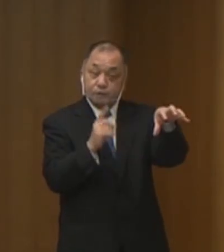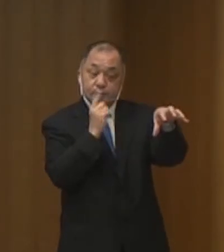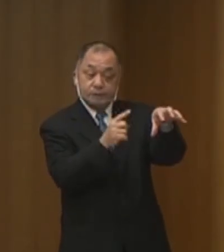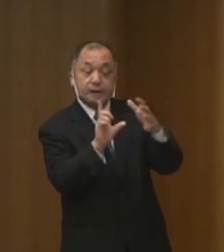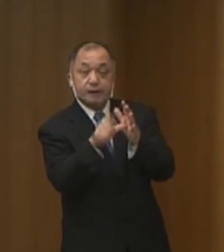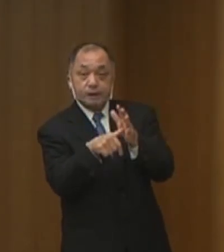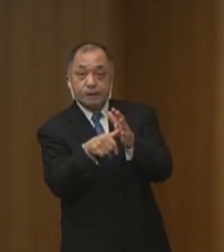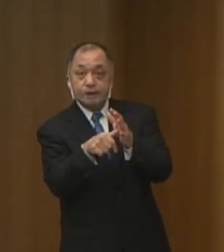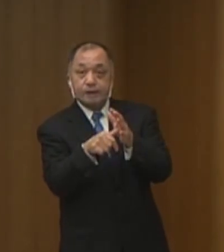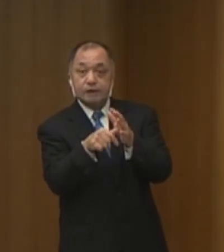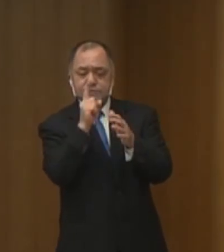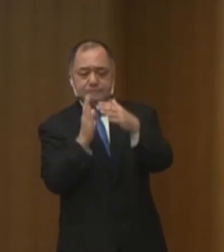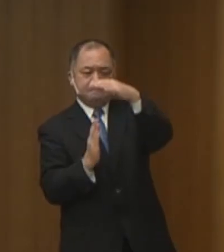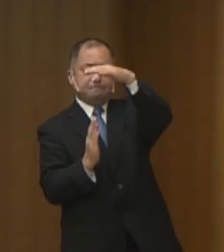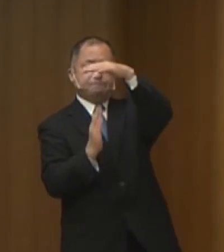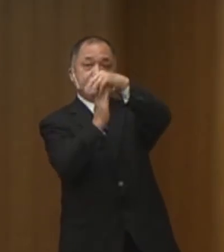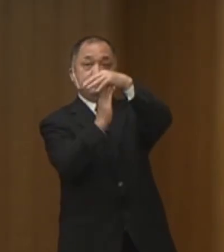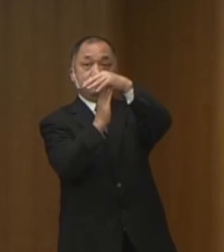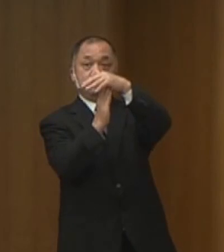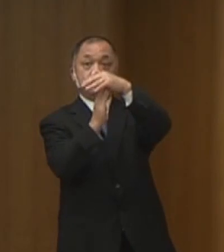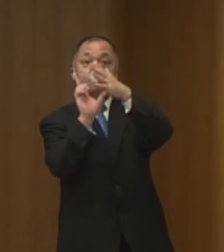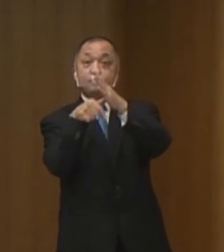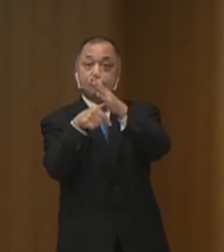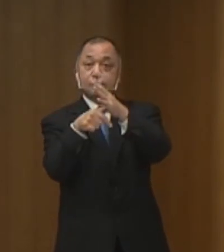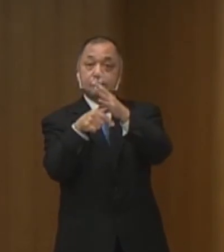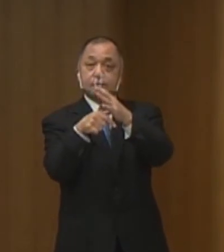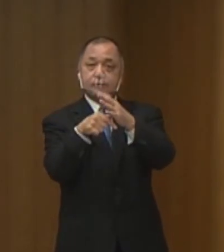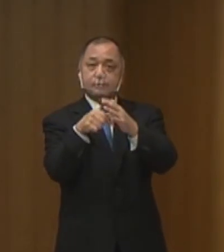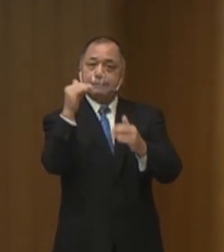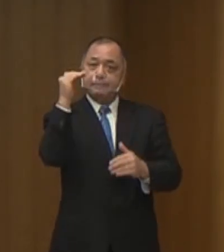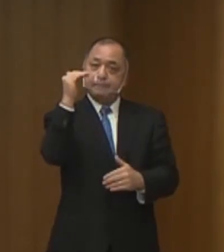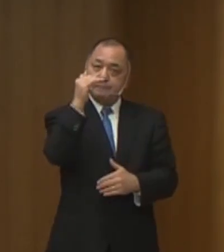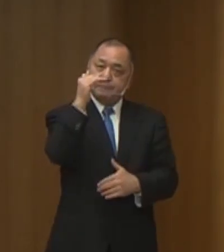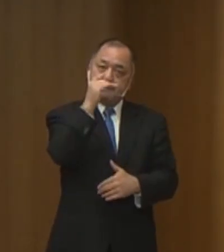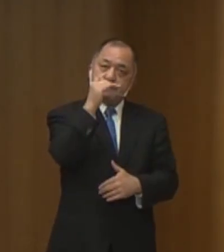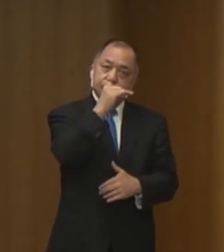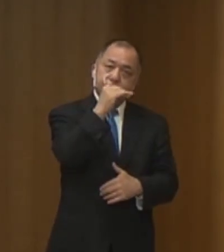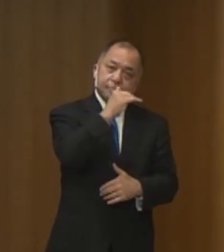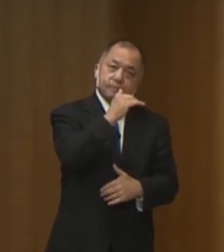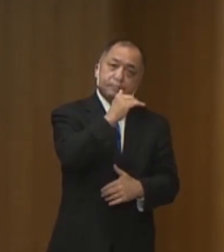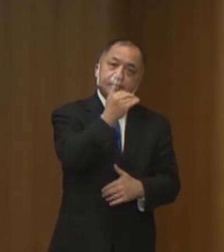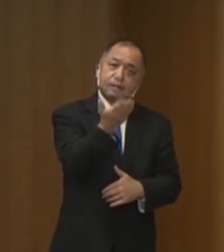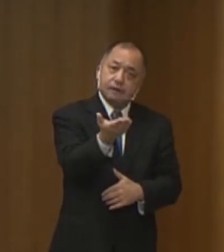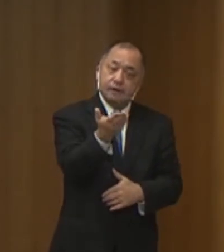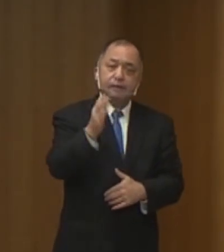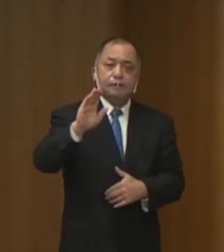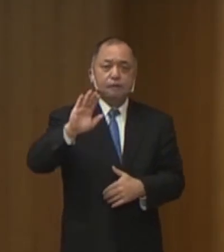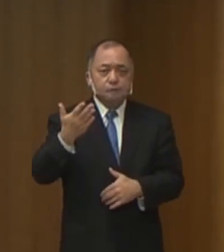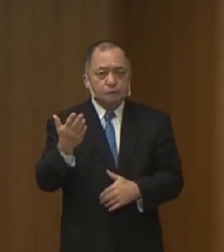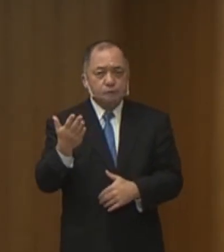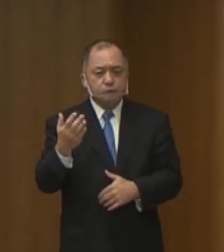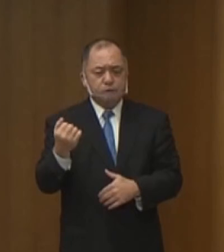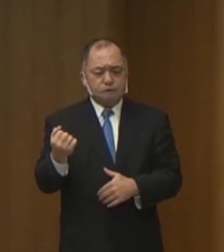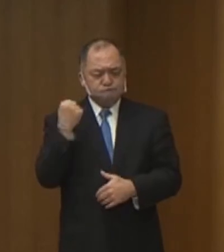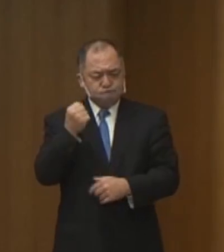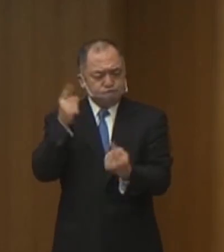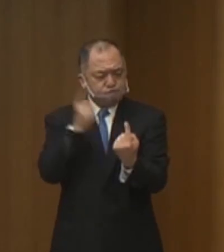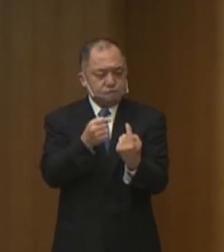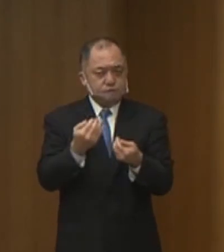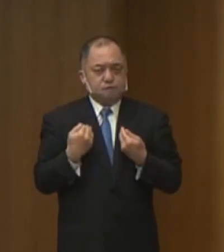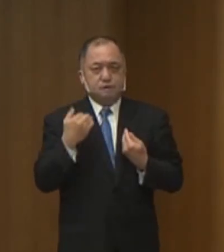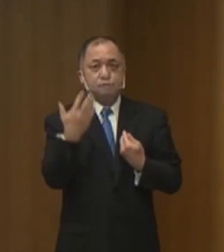ると、一番多かったピークより減少しているではないかと、なのに、そういった強力な措置が必要なの